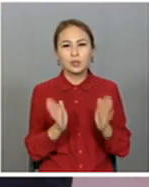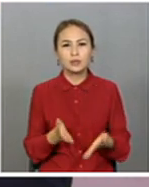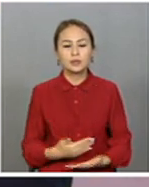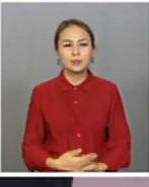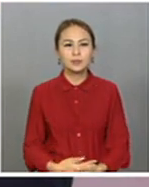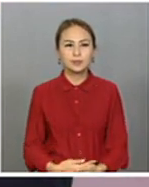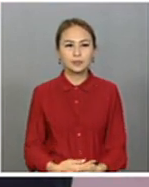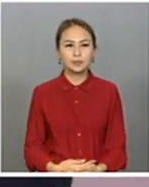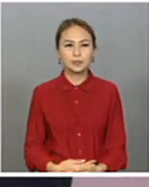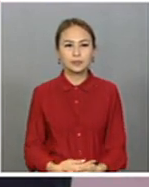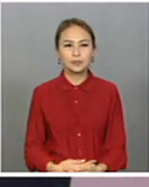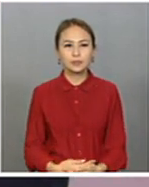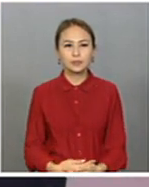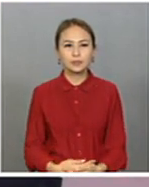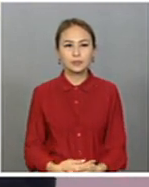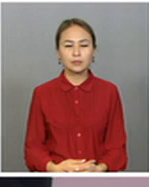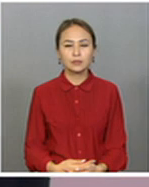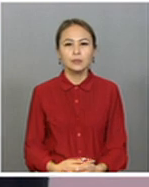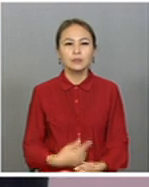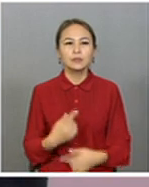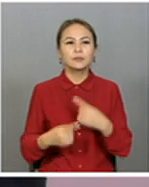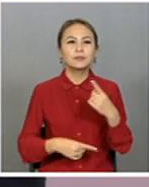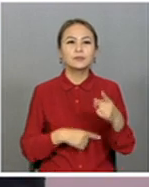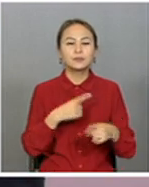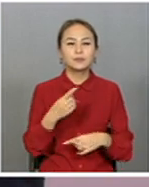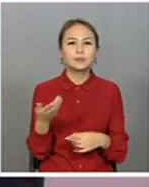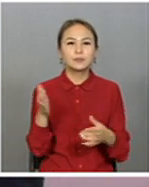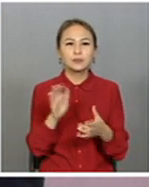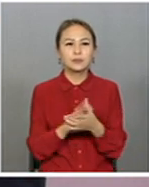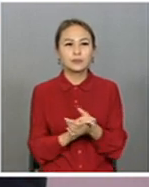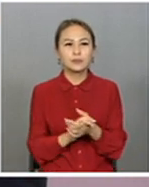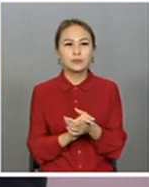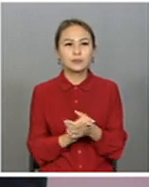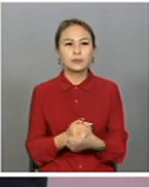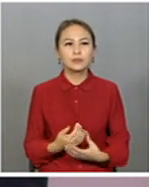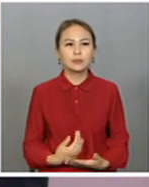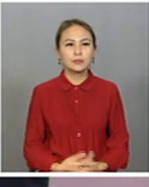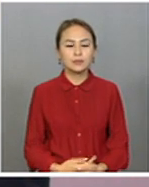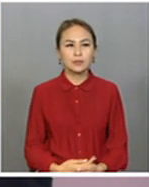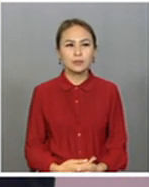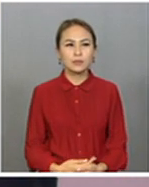болады. Келесі мәтінмен таныс